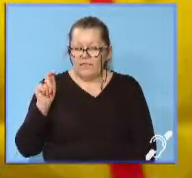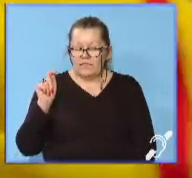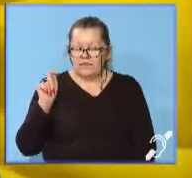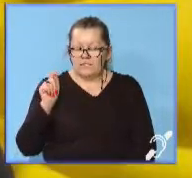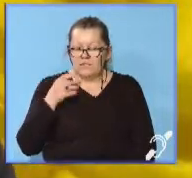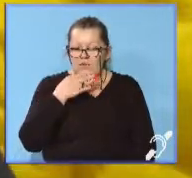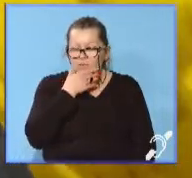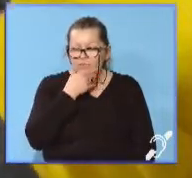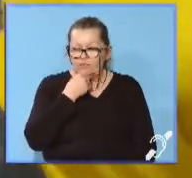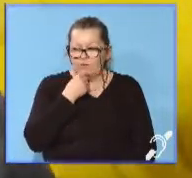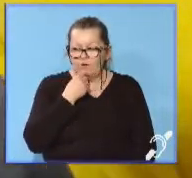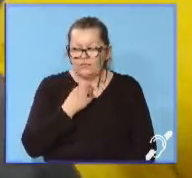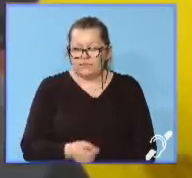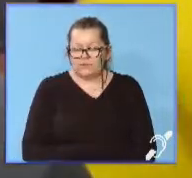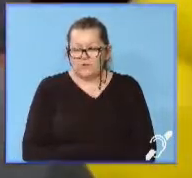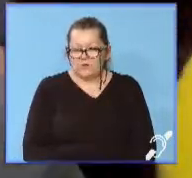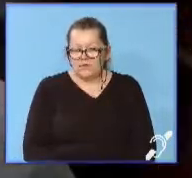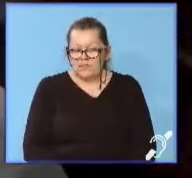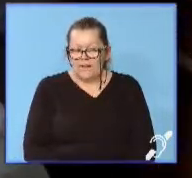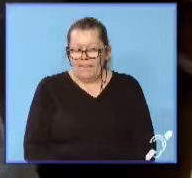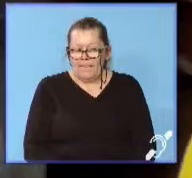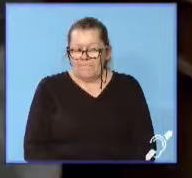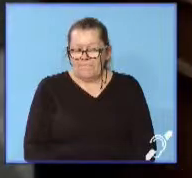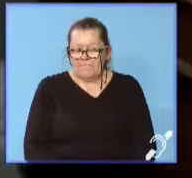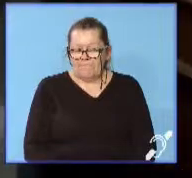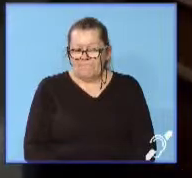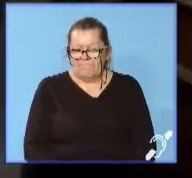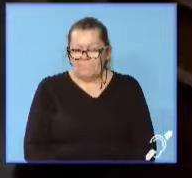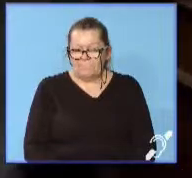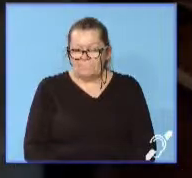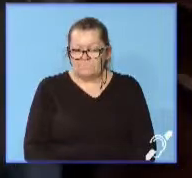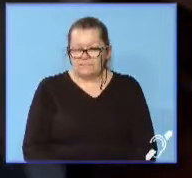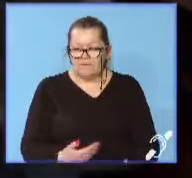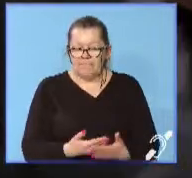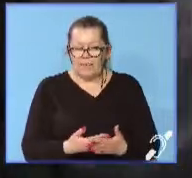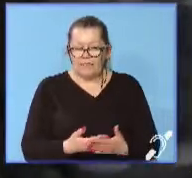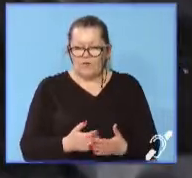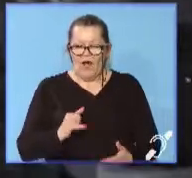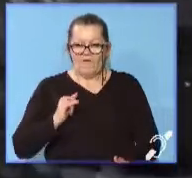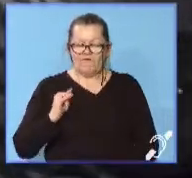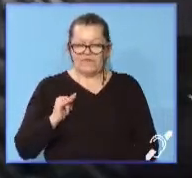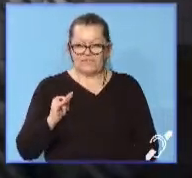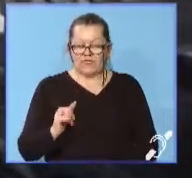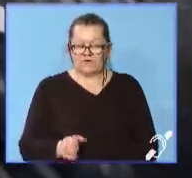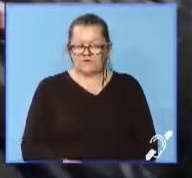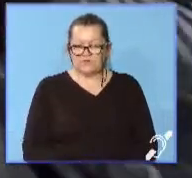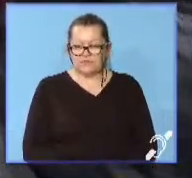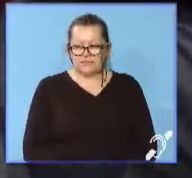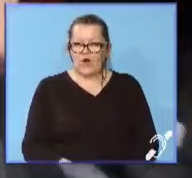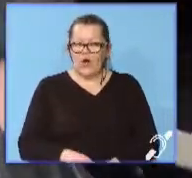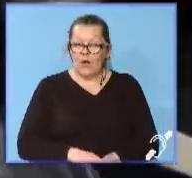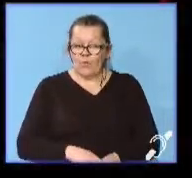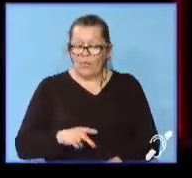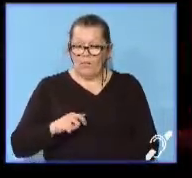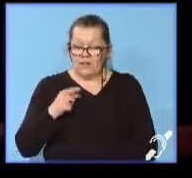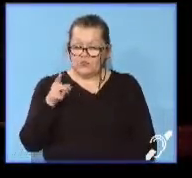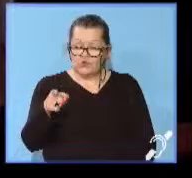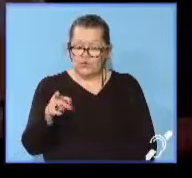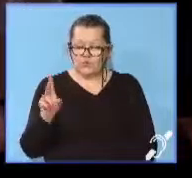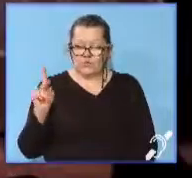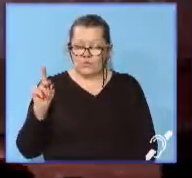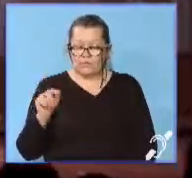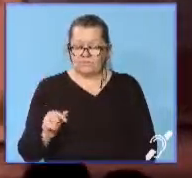ce nu știu că era așa vitea așa așa cum ești și tu da